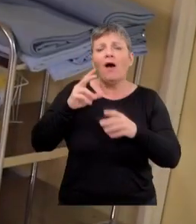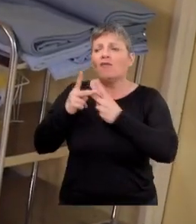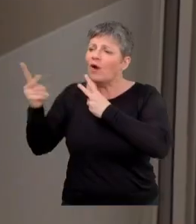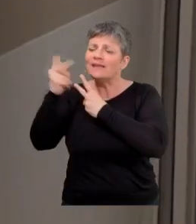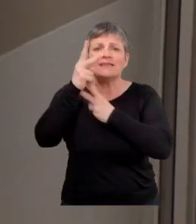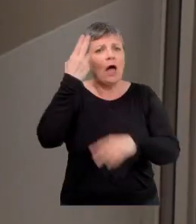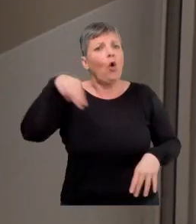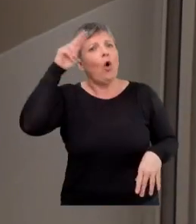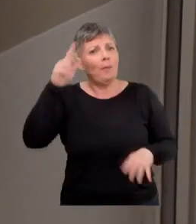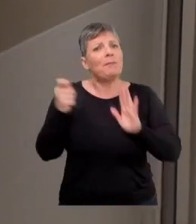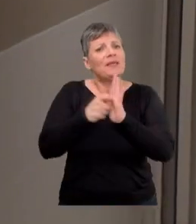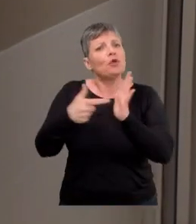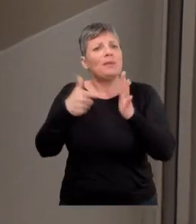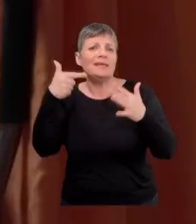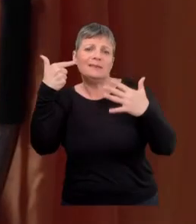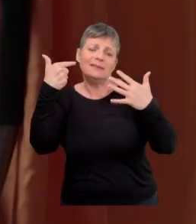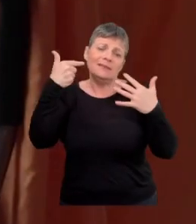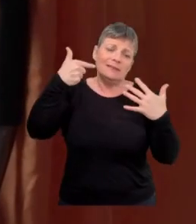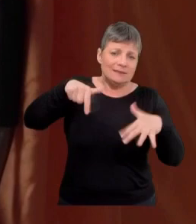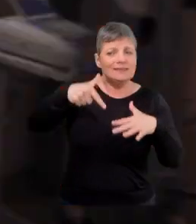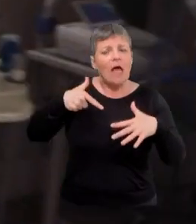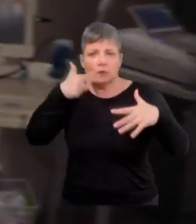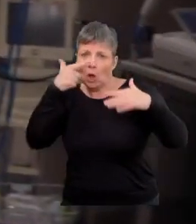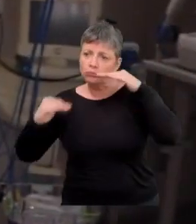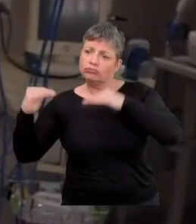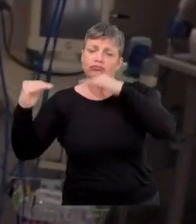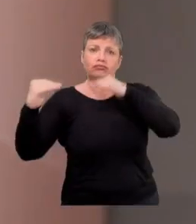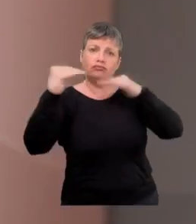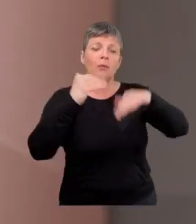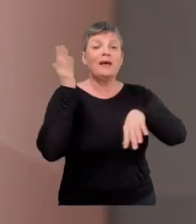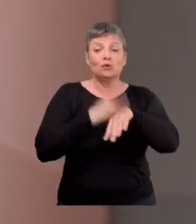tous les pays auront rendu leurs conclusions sur cette étude, qu'un nouveau classement pourra être établi.